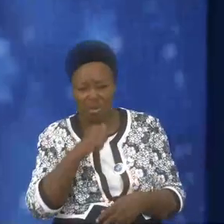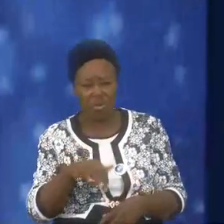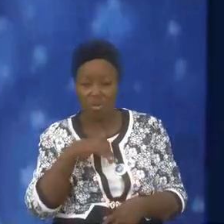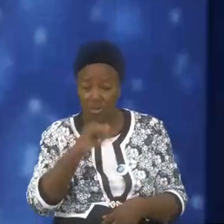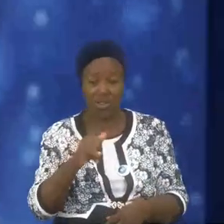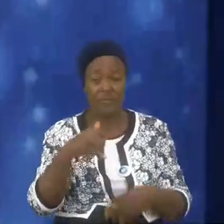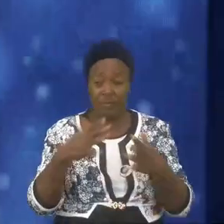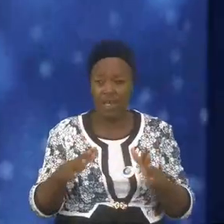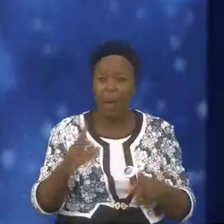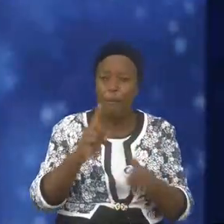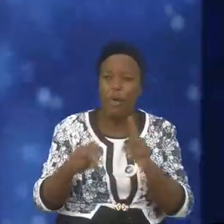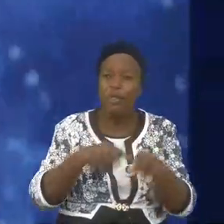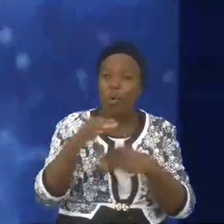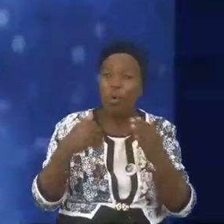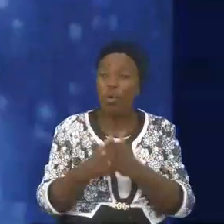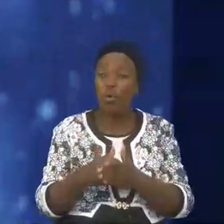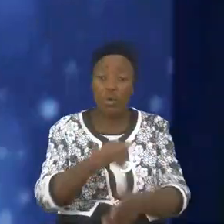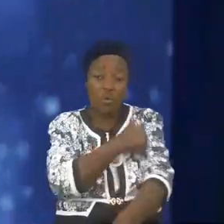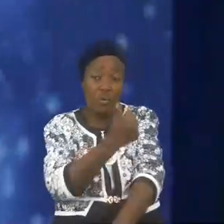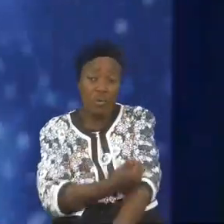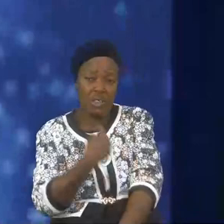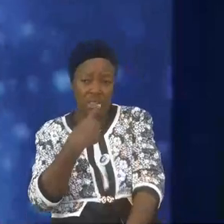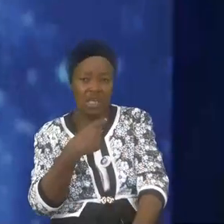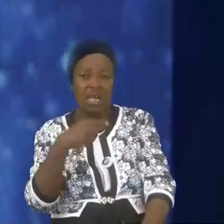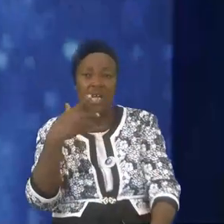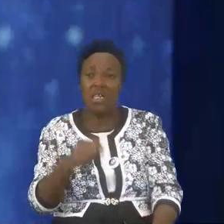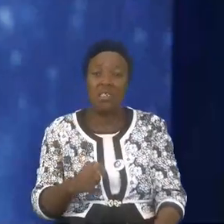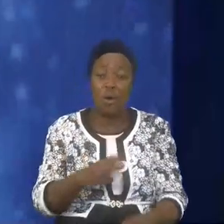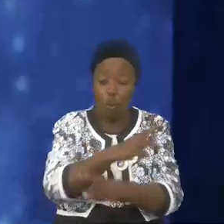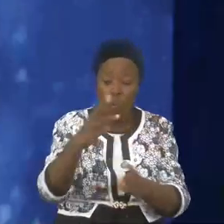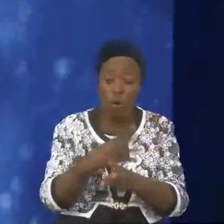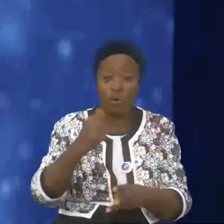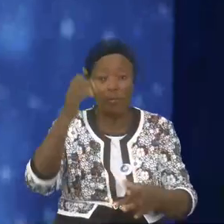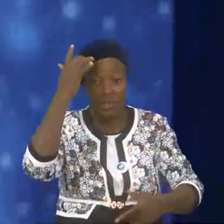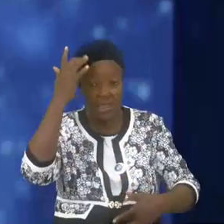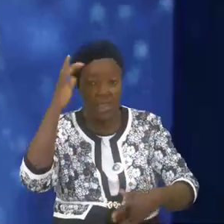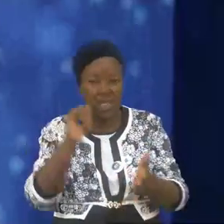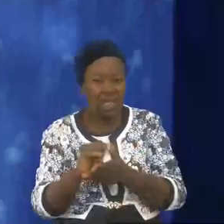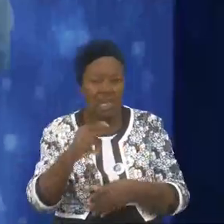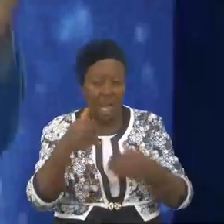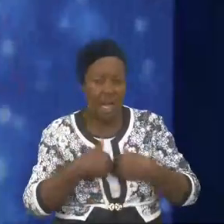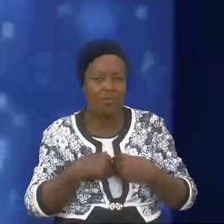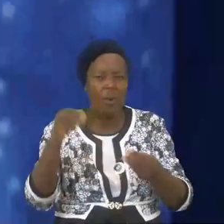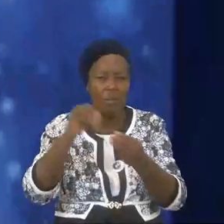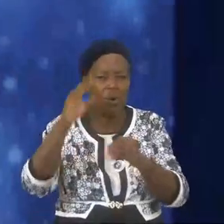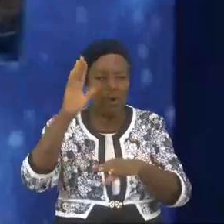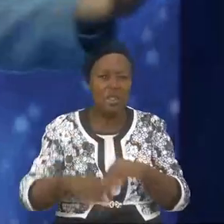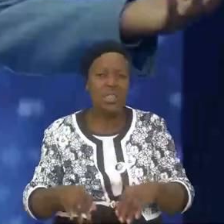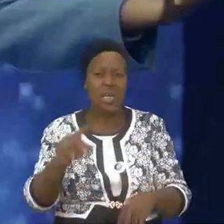mais les autorités disent que l'encyclopédie de la des maladies qu'ils avaient,